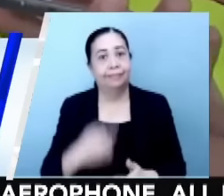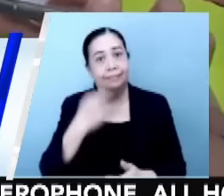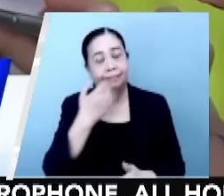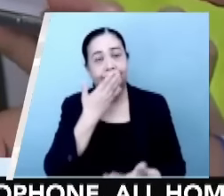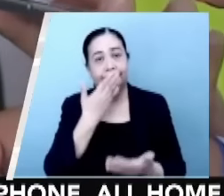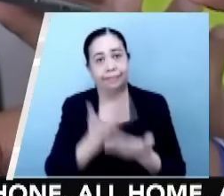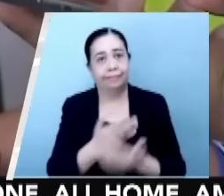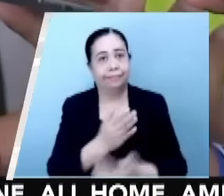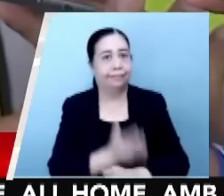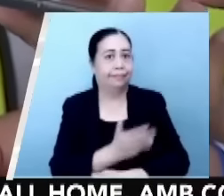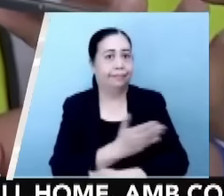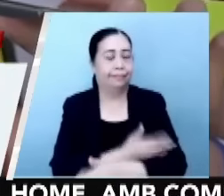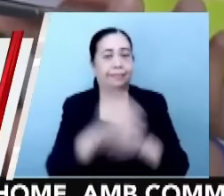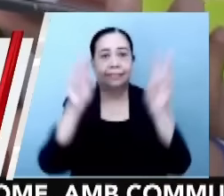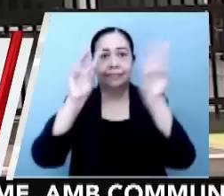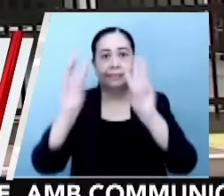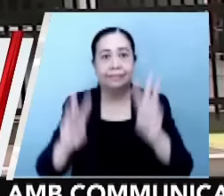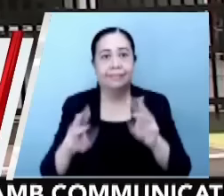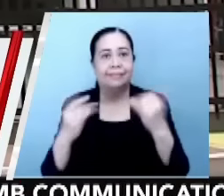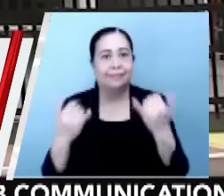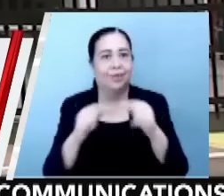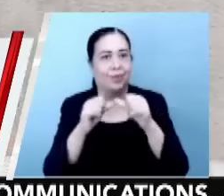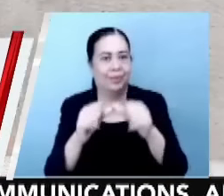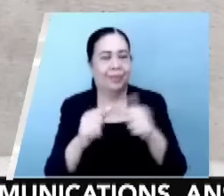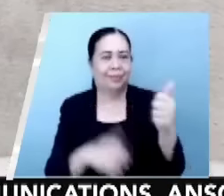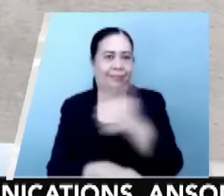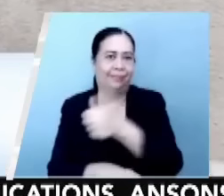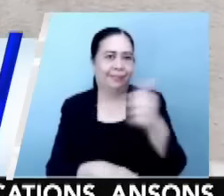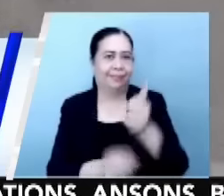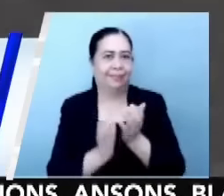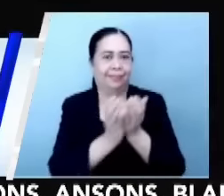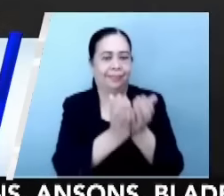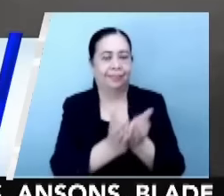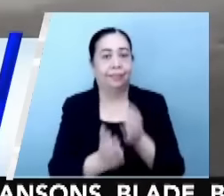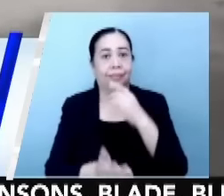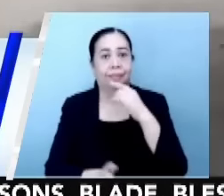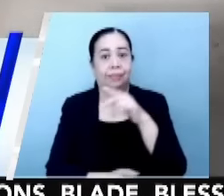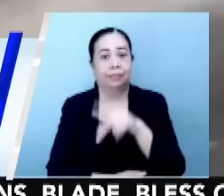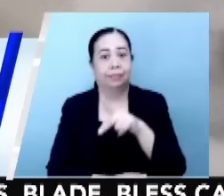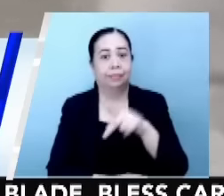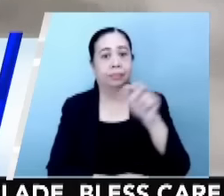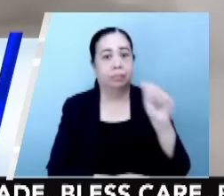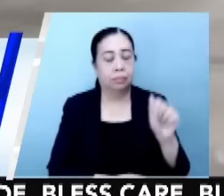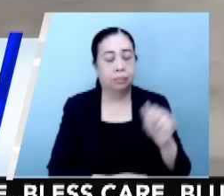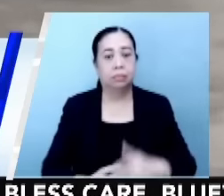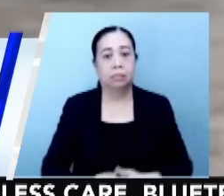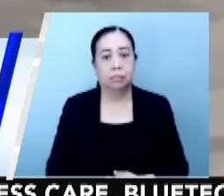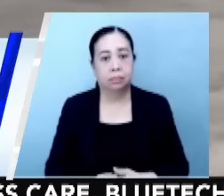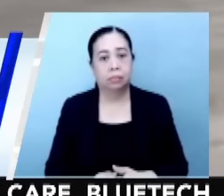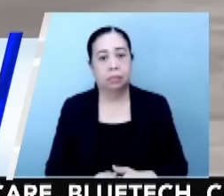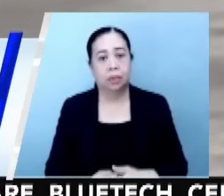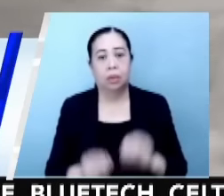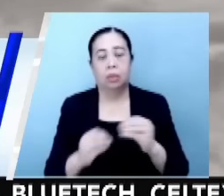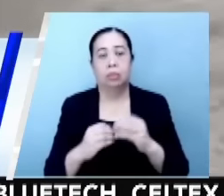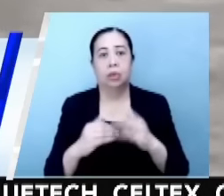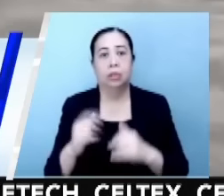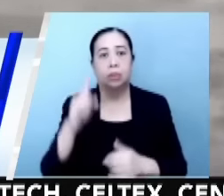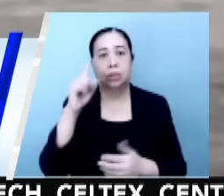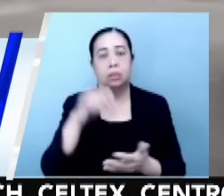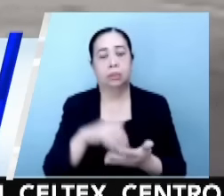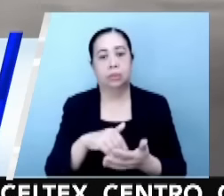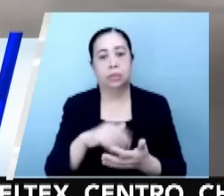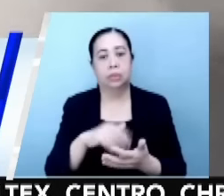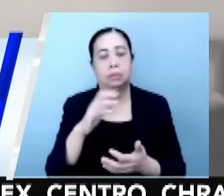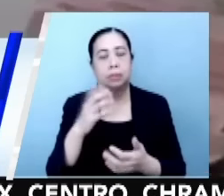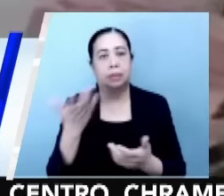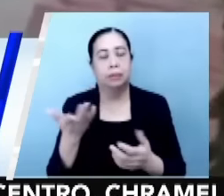panahon ay tuloy-tuloy na po yung biyahe. Ayon sa Philippine Ports Authority, umabot sa mahigit 1,000 na pasahero ang